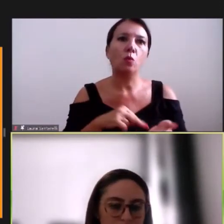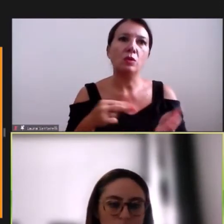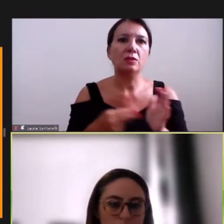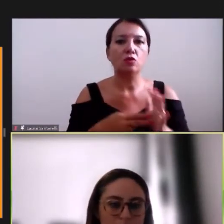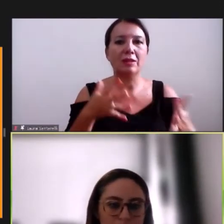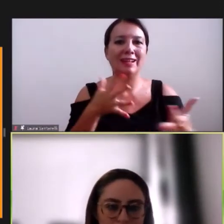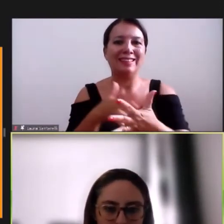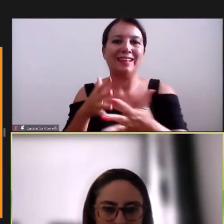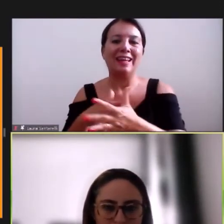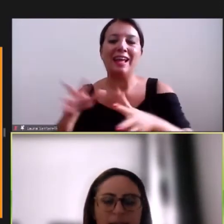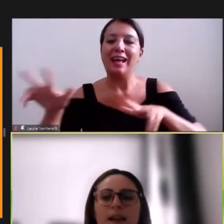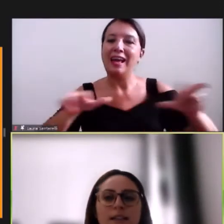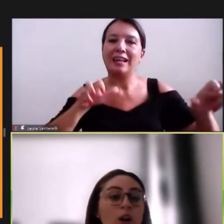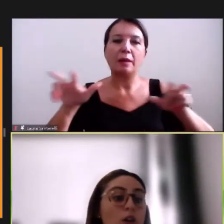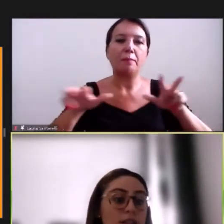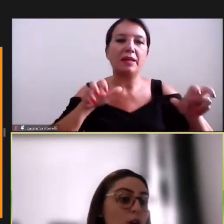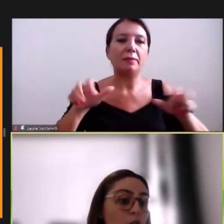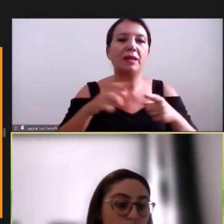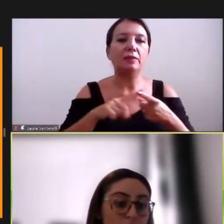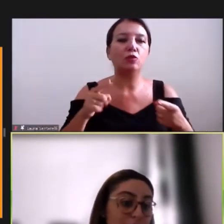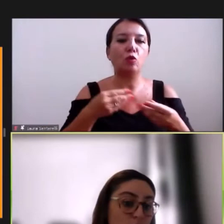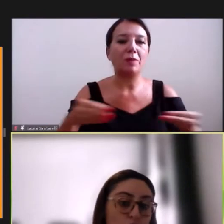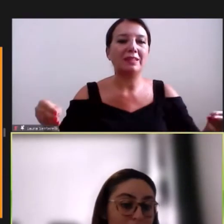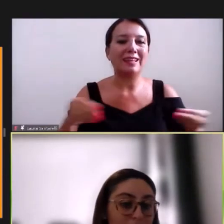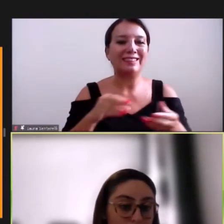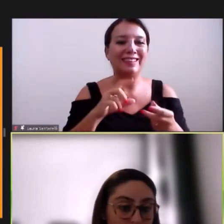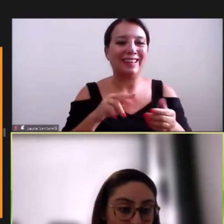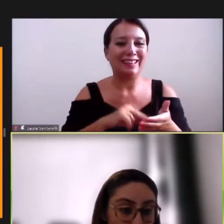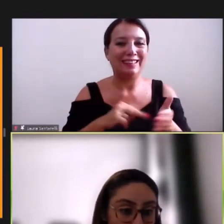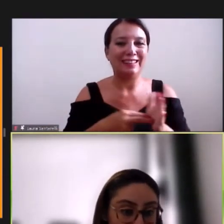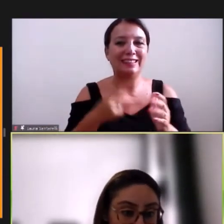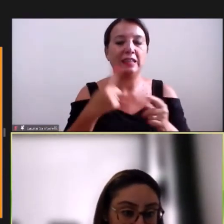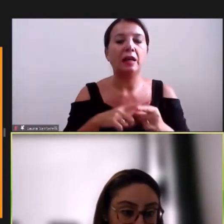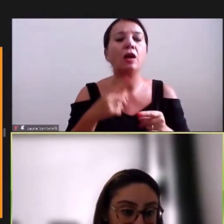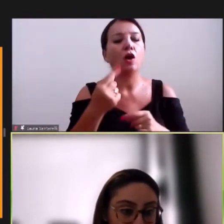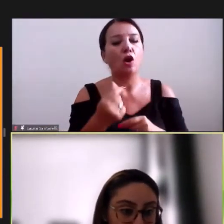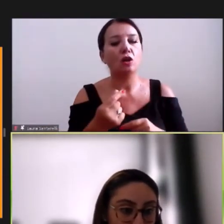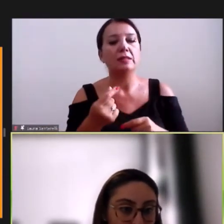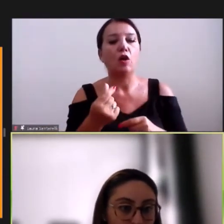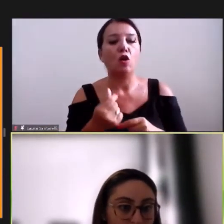di reperimento di queste materie critiche, di costi economici e sociali che ne conseguono.